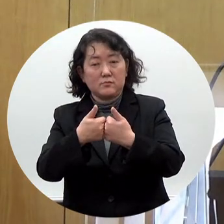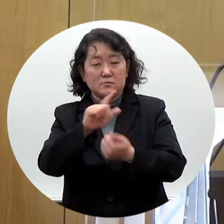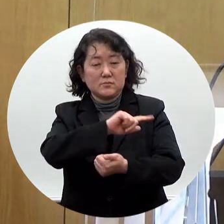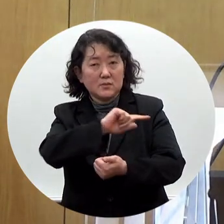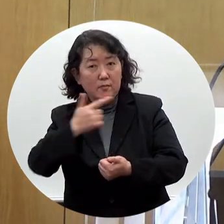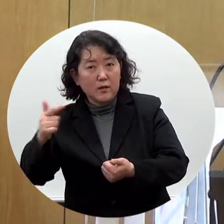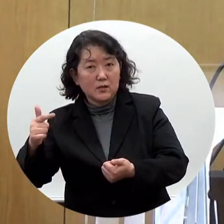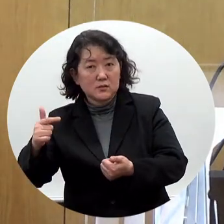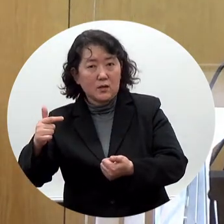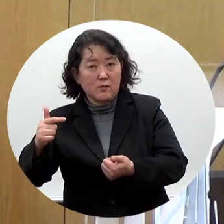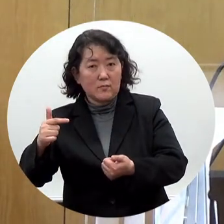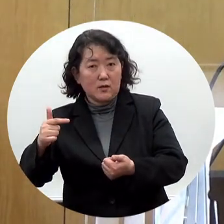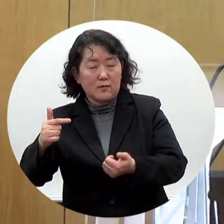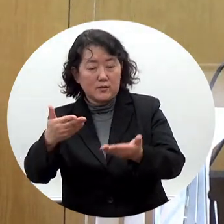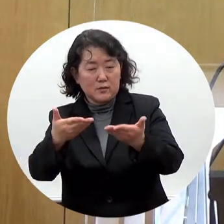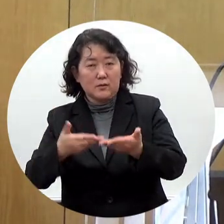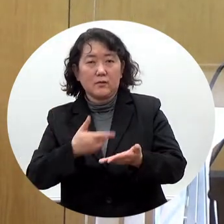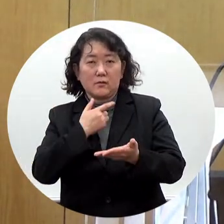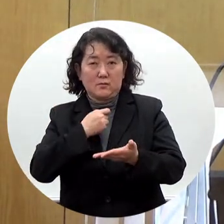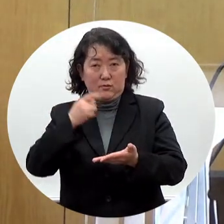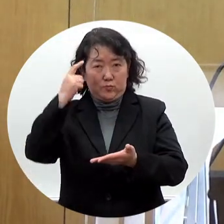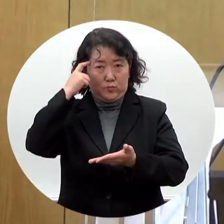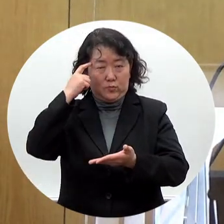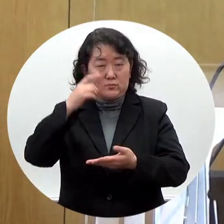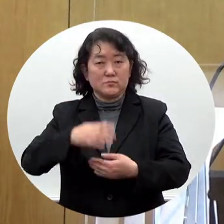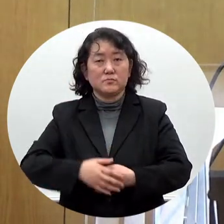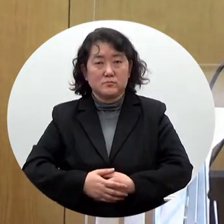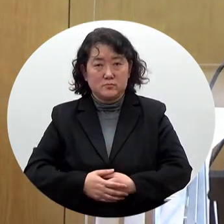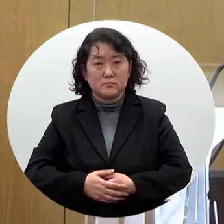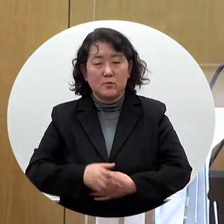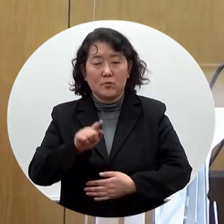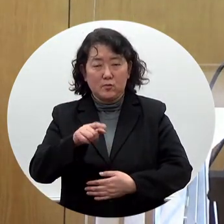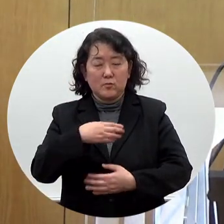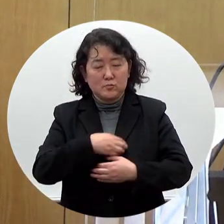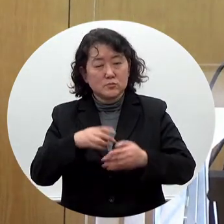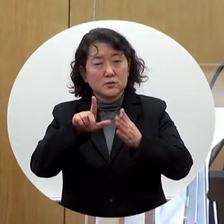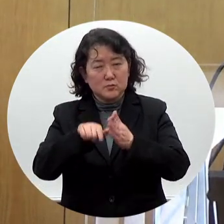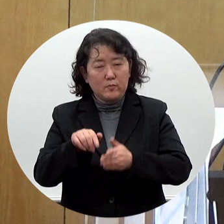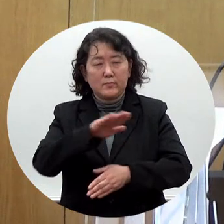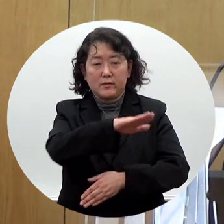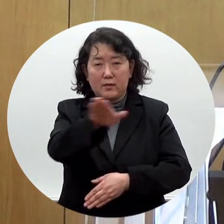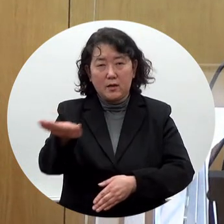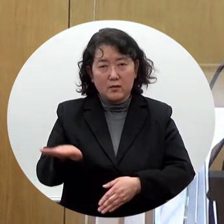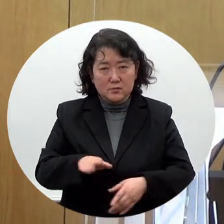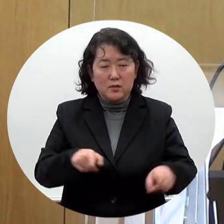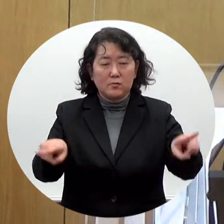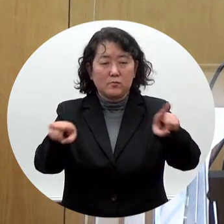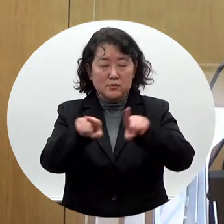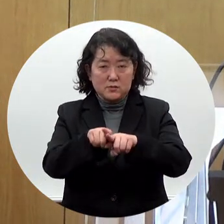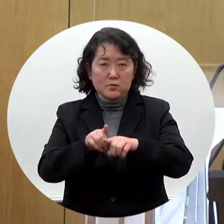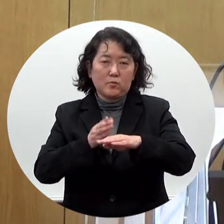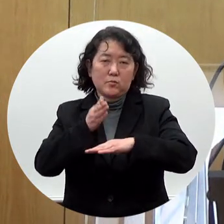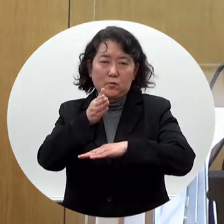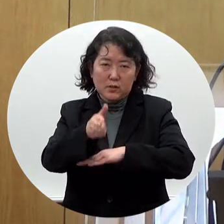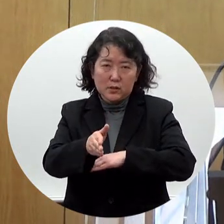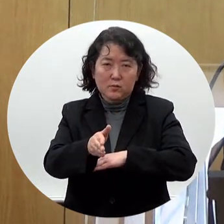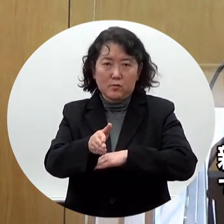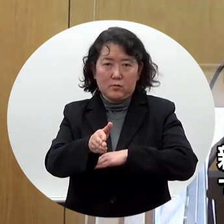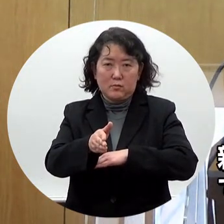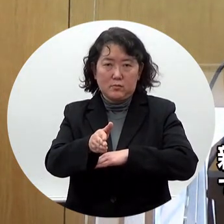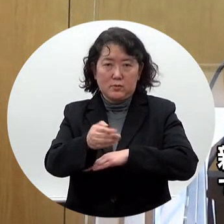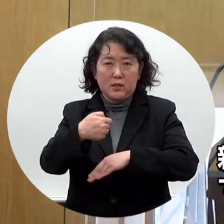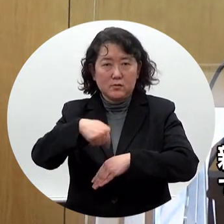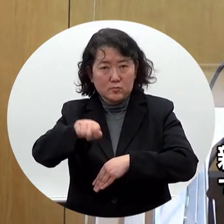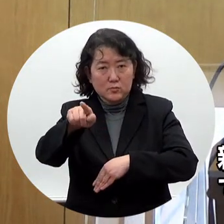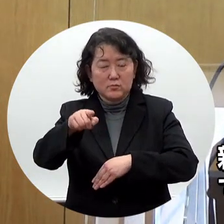まざまいただければというふうに思っております。この試練を皆さんと共に乗り越えていかなければ、